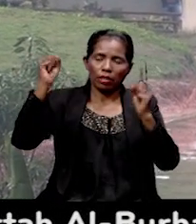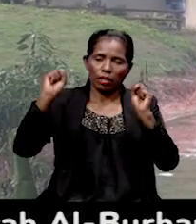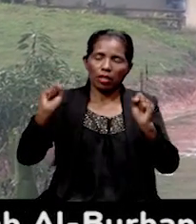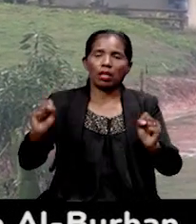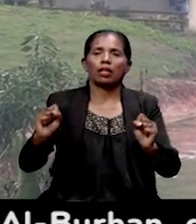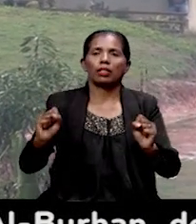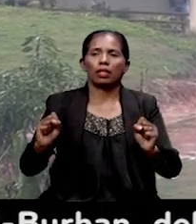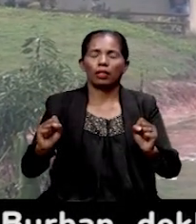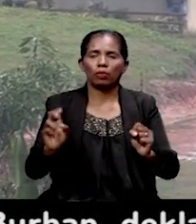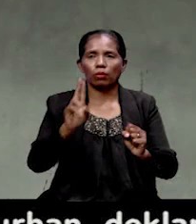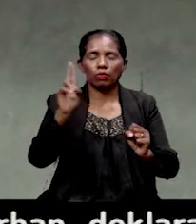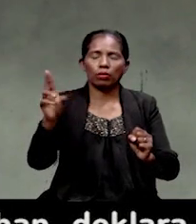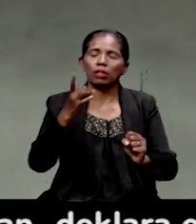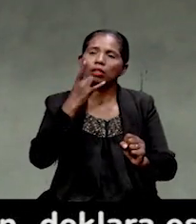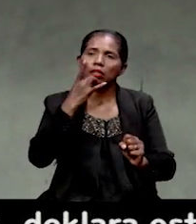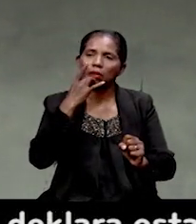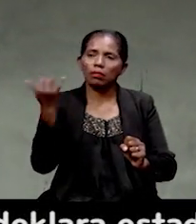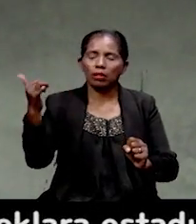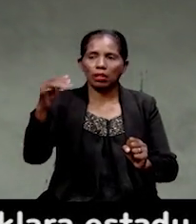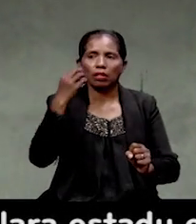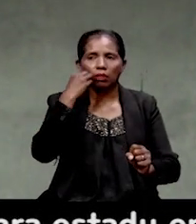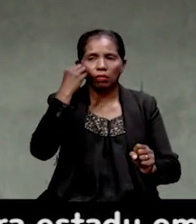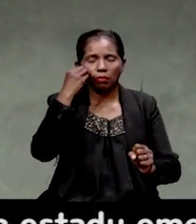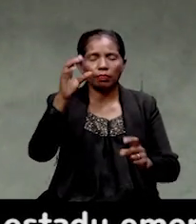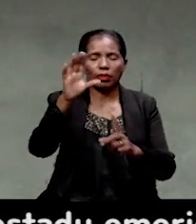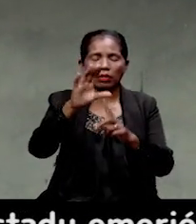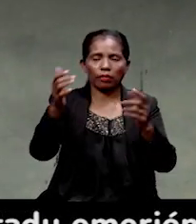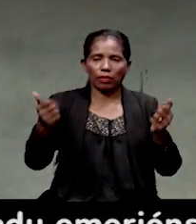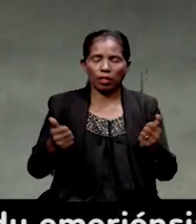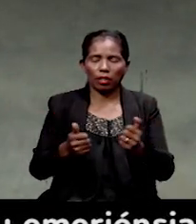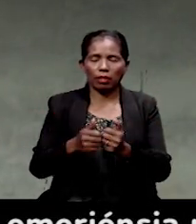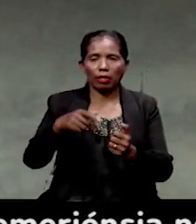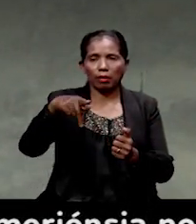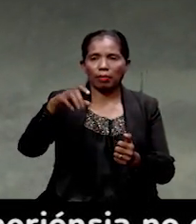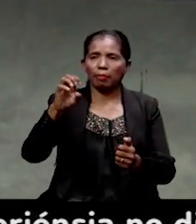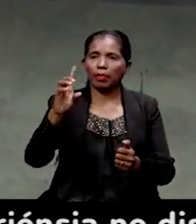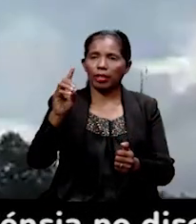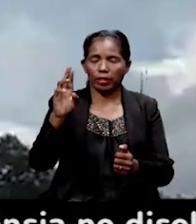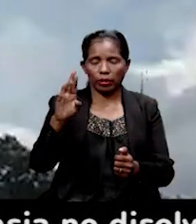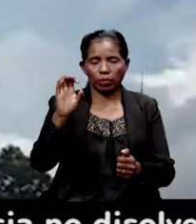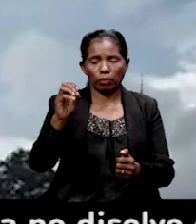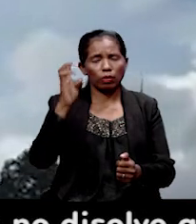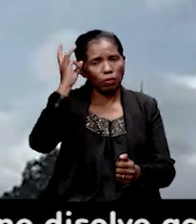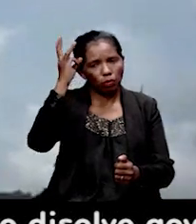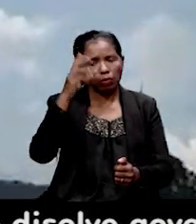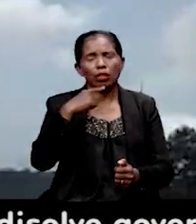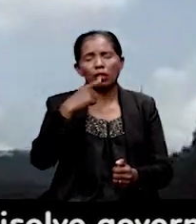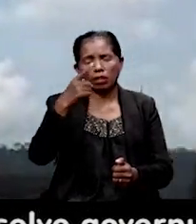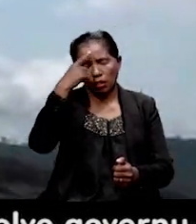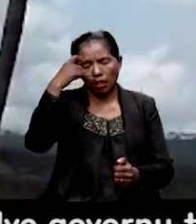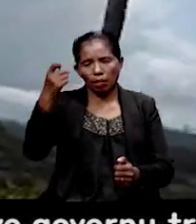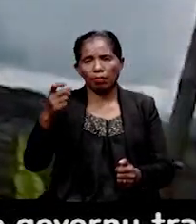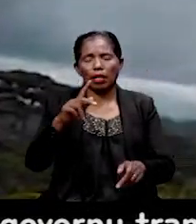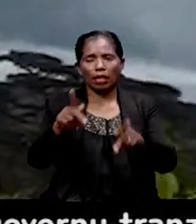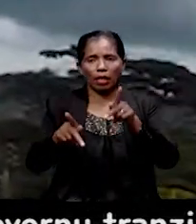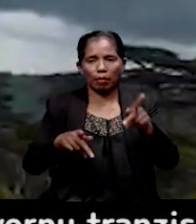ni alafating. Chefe aldeia Pirado suku Fatubolu Pedro dos Santos Ateten, nia parte preocupa tama comunidade Arasik